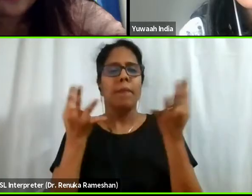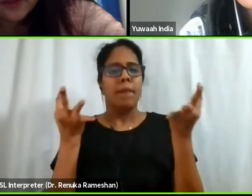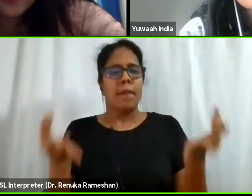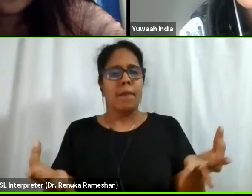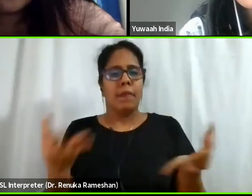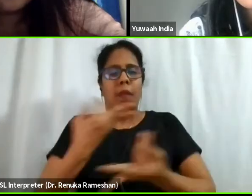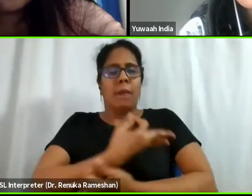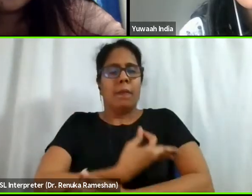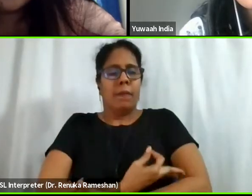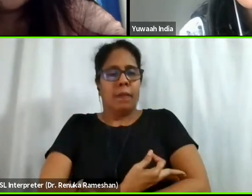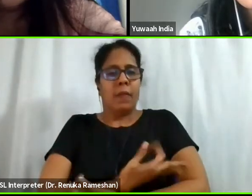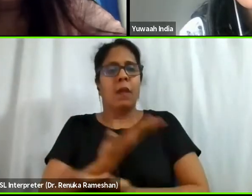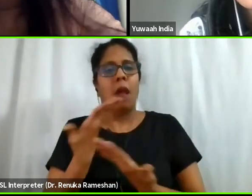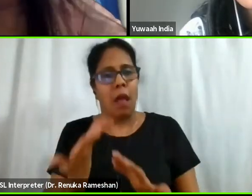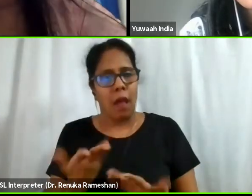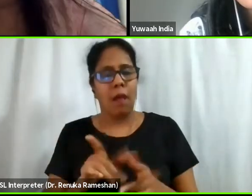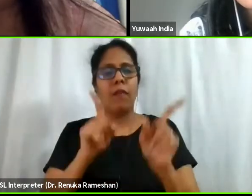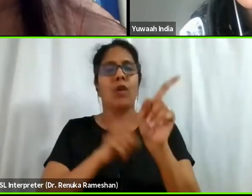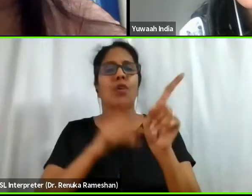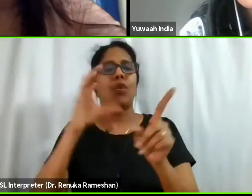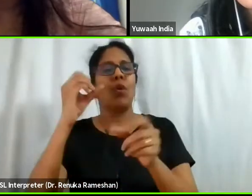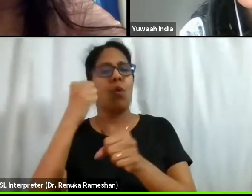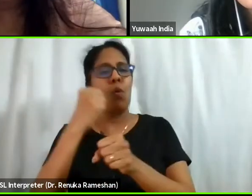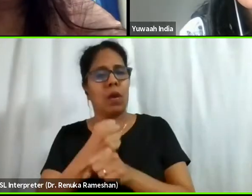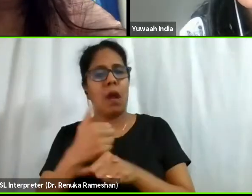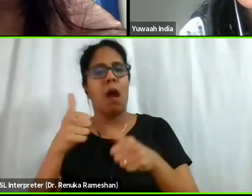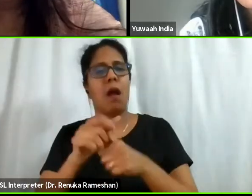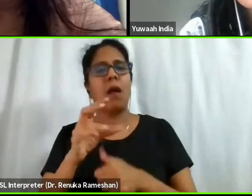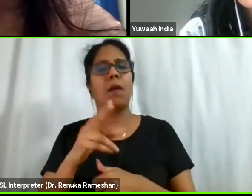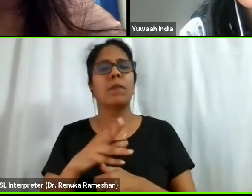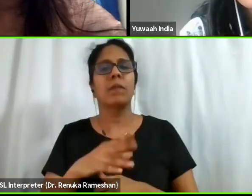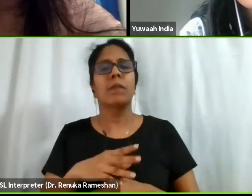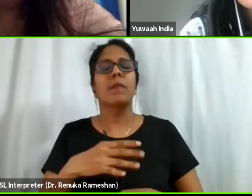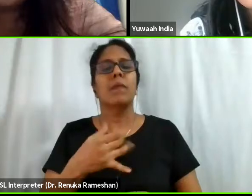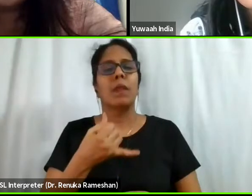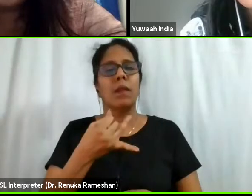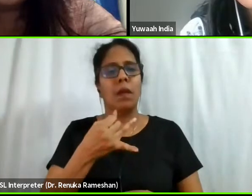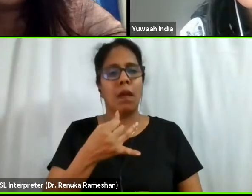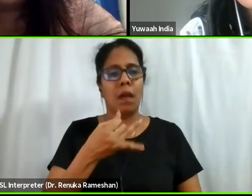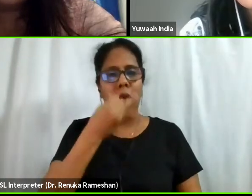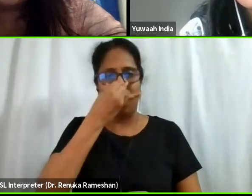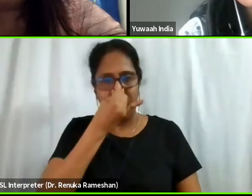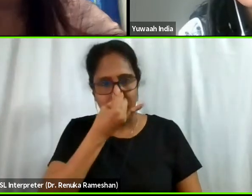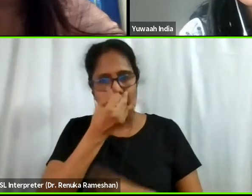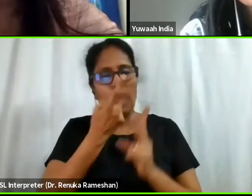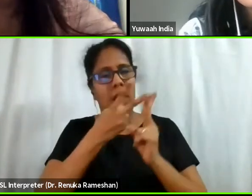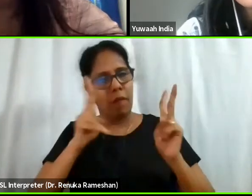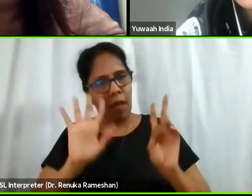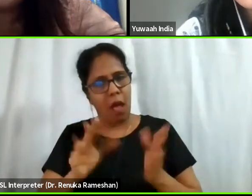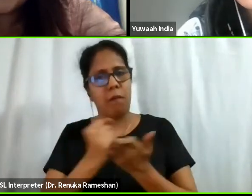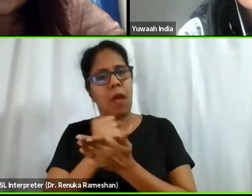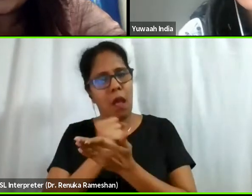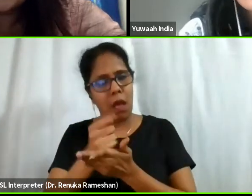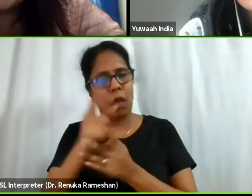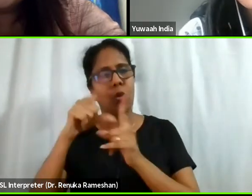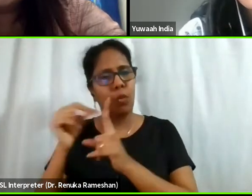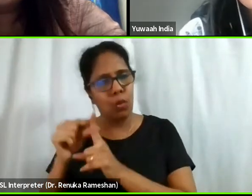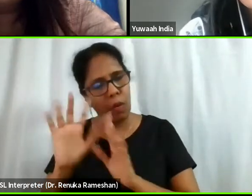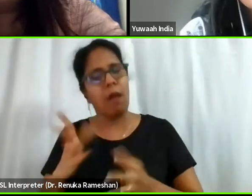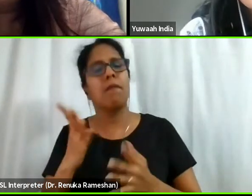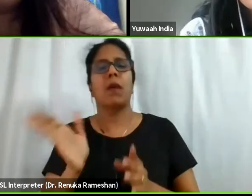योगा करते हो तो आप उसको प्रैक्टिस करो। कोशिश करिए थोड़ा आप एंटरटेनिंग